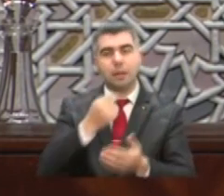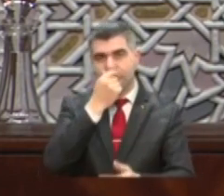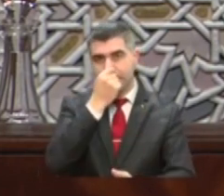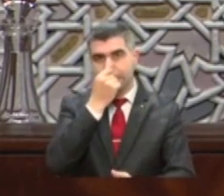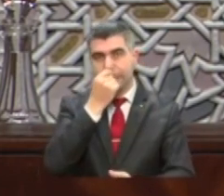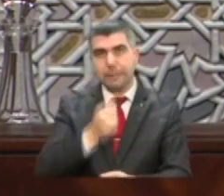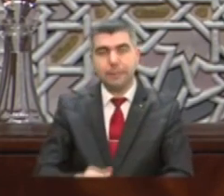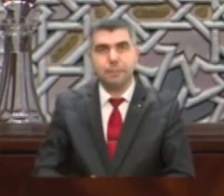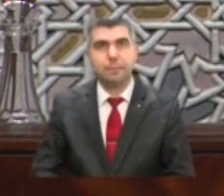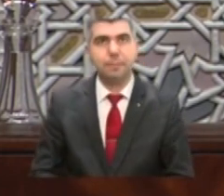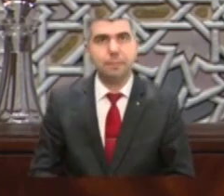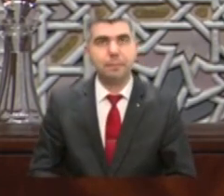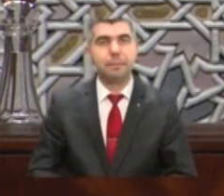والتعادليه